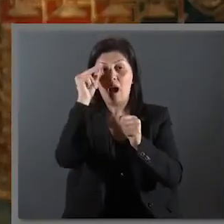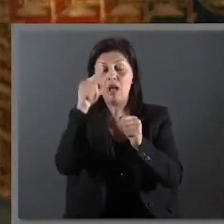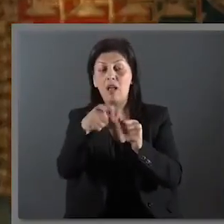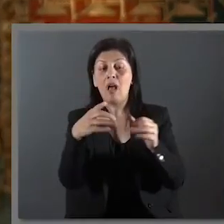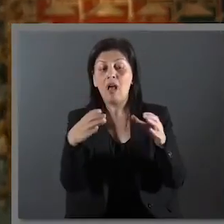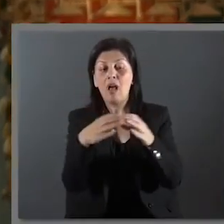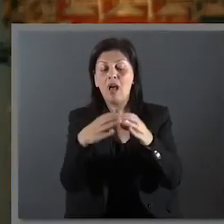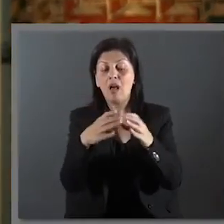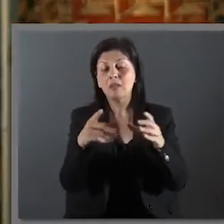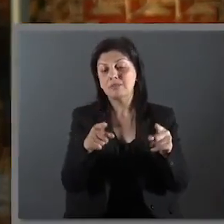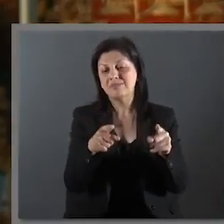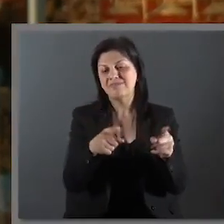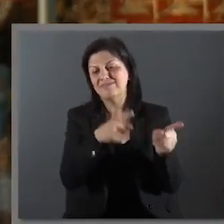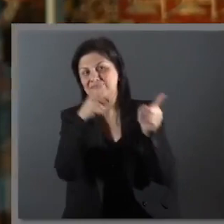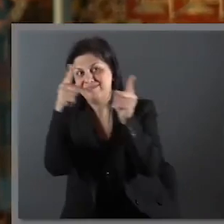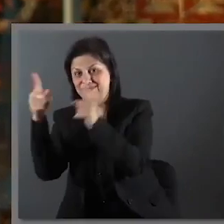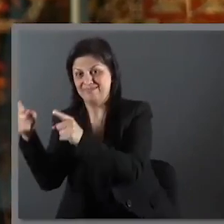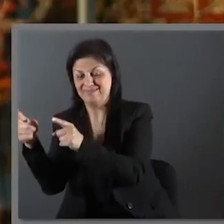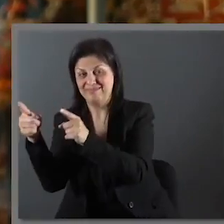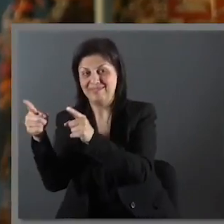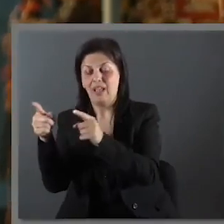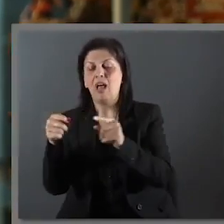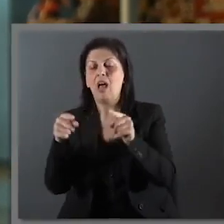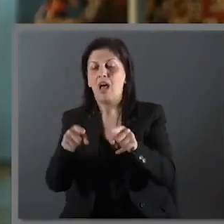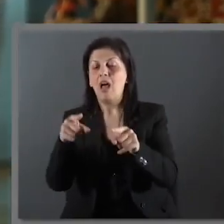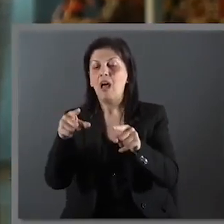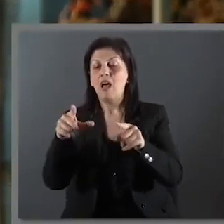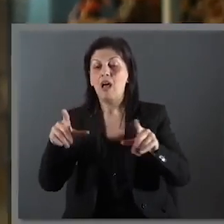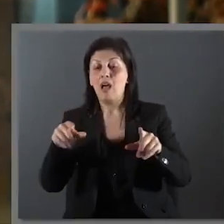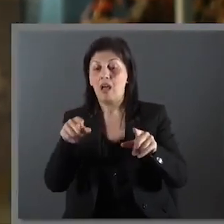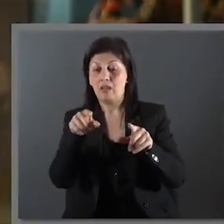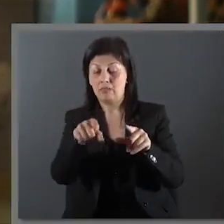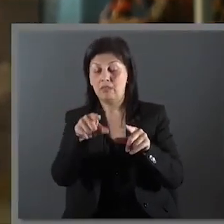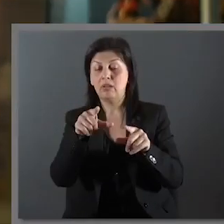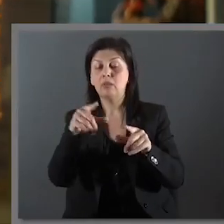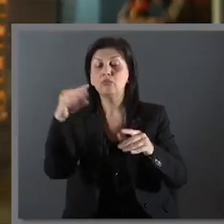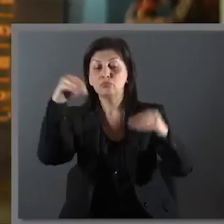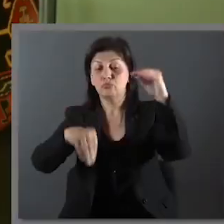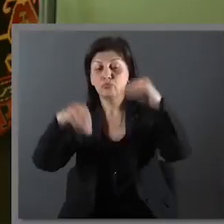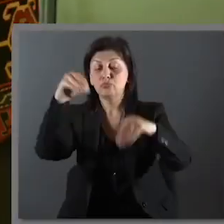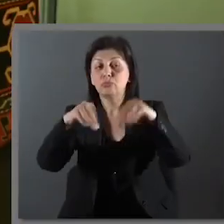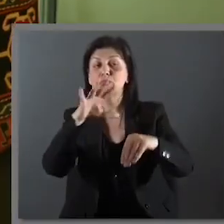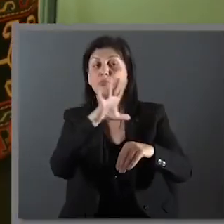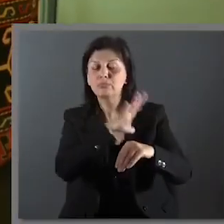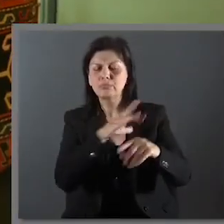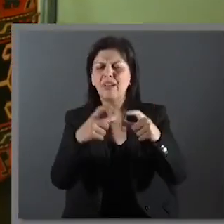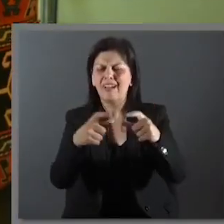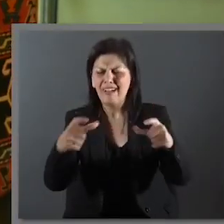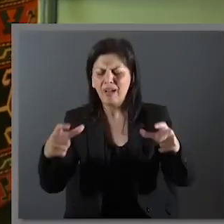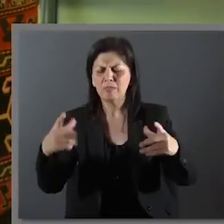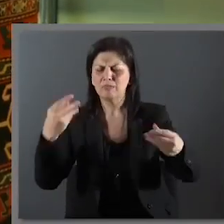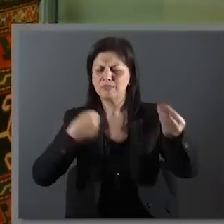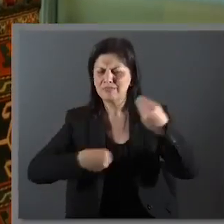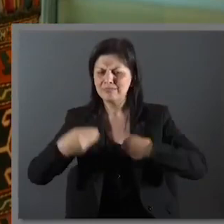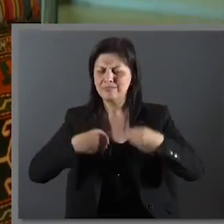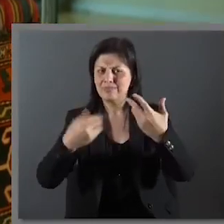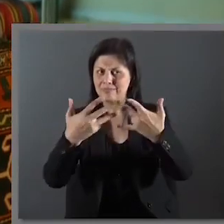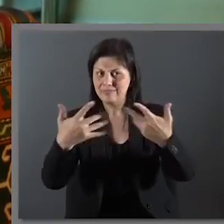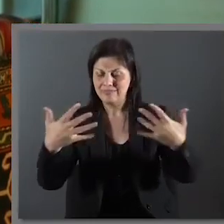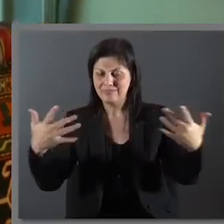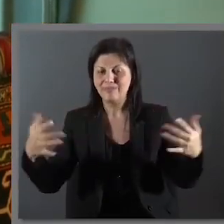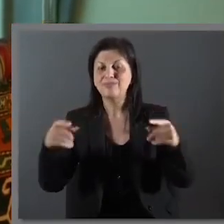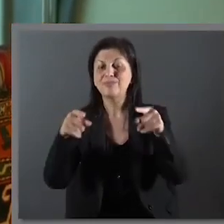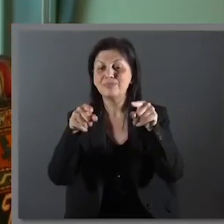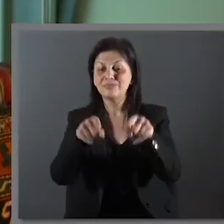Köç zamanı məfrəşlərin içinə xalçalar, paltarlar, qab-qacaq yığılaraq daşınlardı. Gəlinlərin yataq dəstləri,